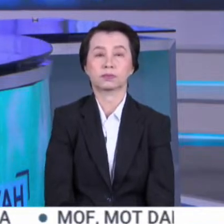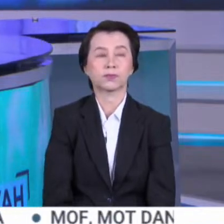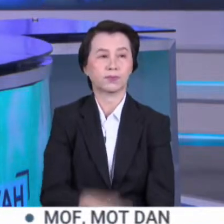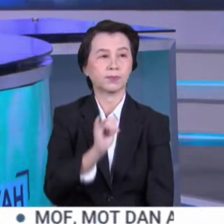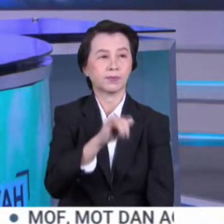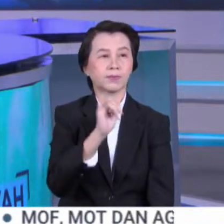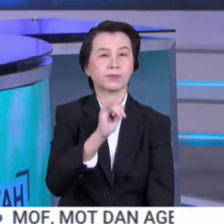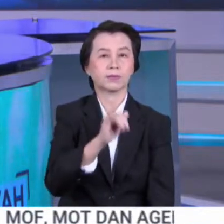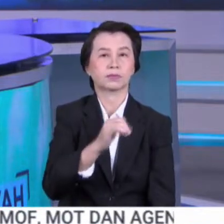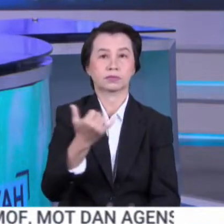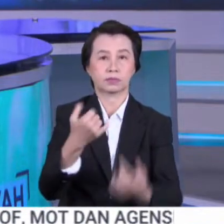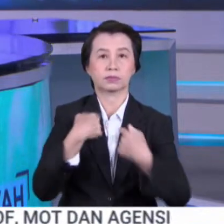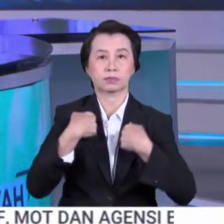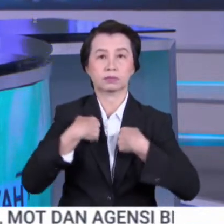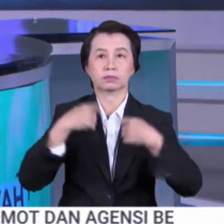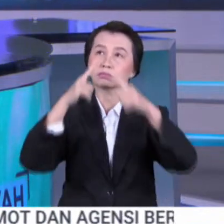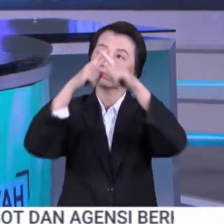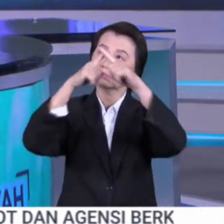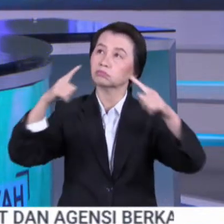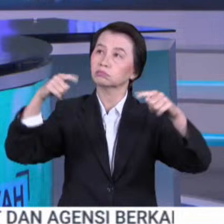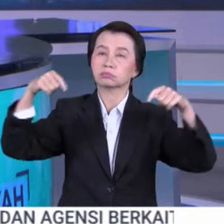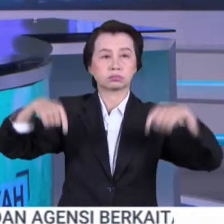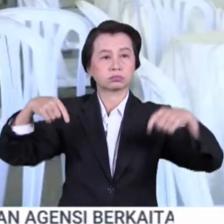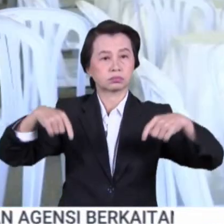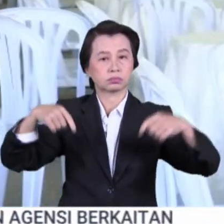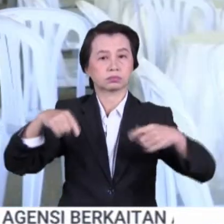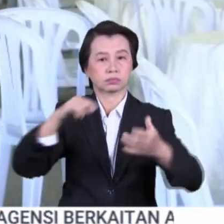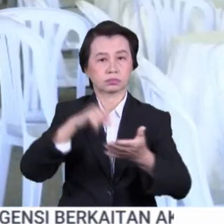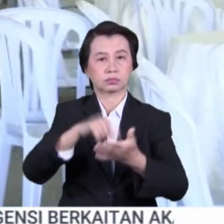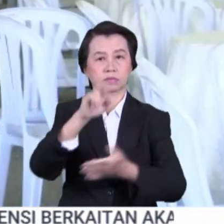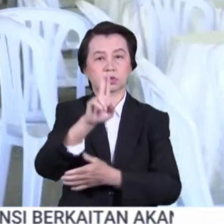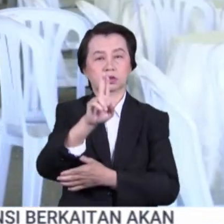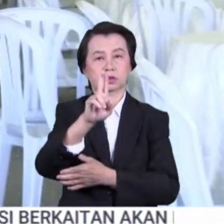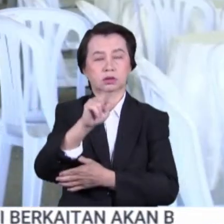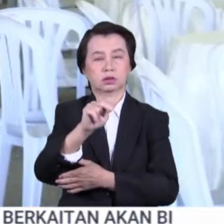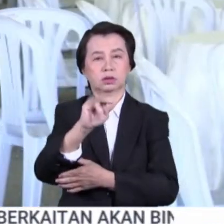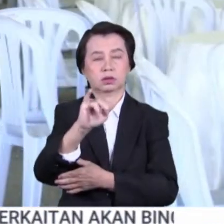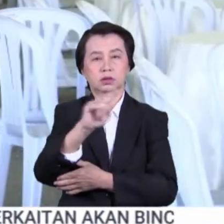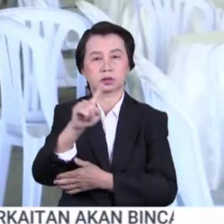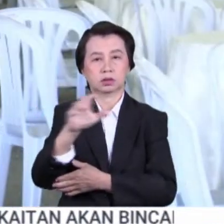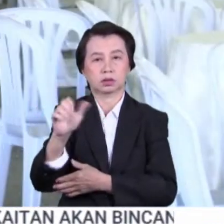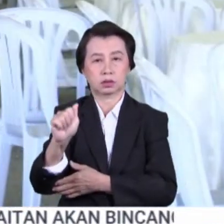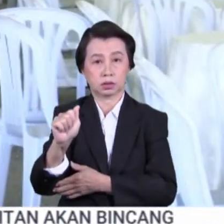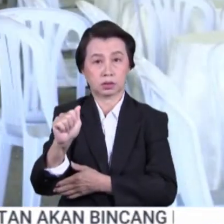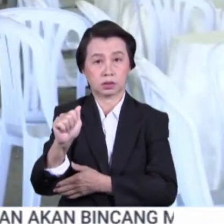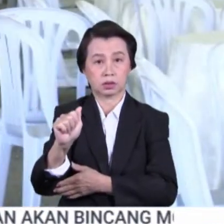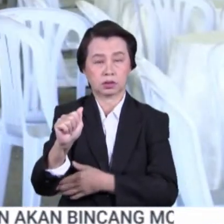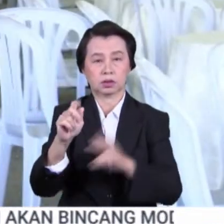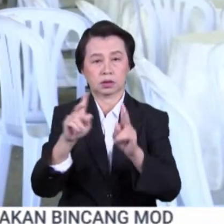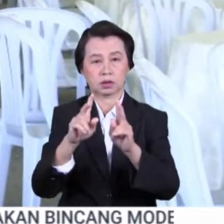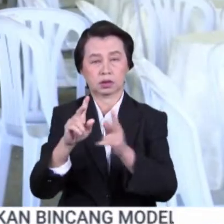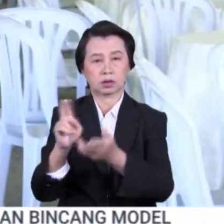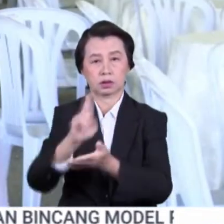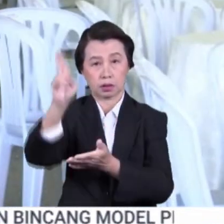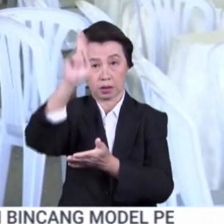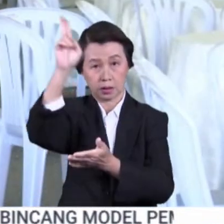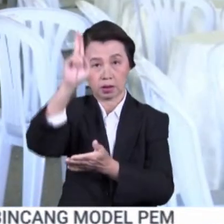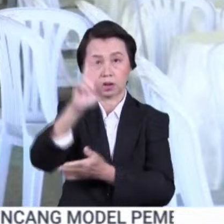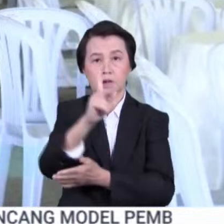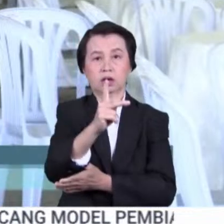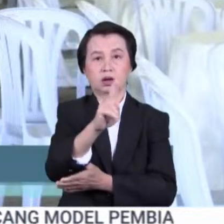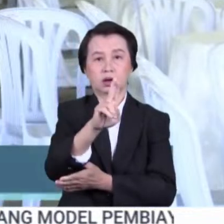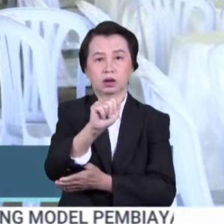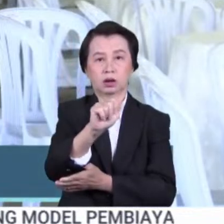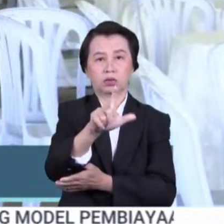Ya, Mirza, kini saya berada di Dewan Al-Mutafi Billah Shah di Yuniza ataupun Universiti Sultan Zainal Abidin di Kampus Membadak Kuala Nerus